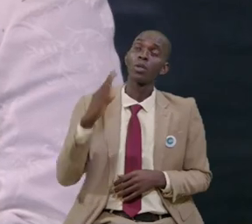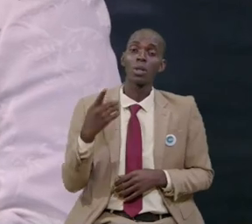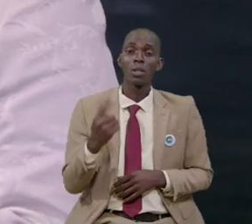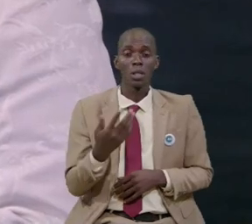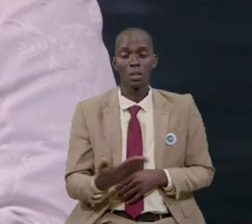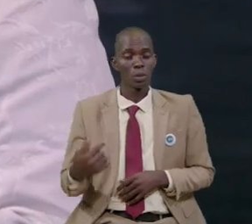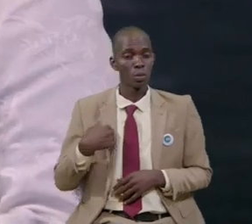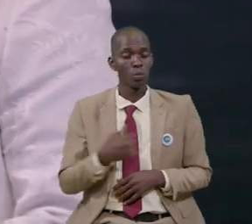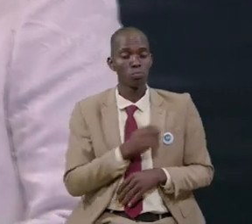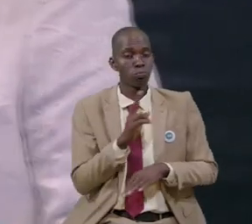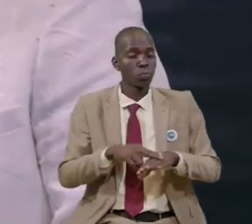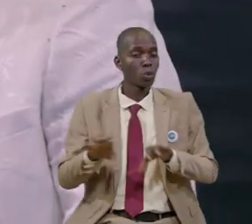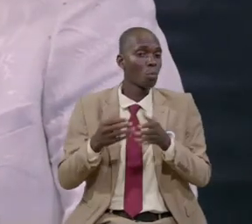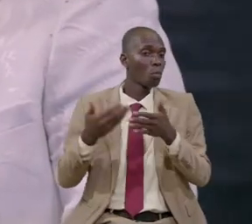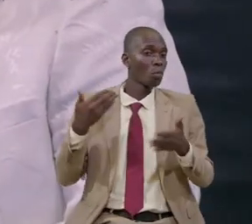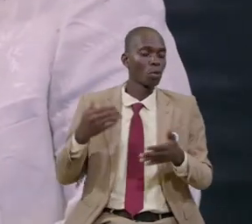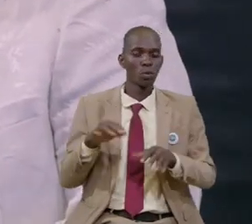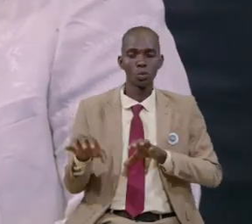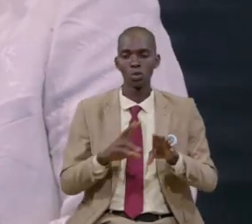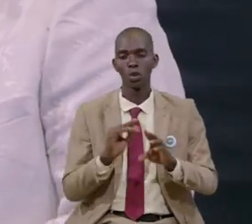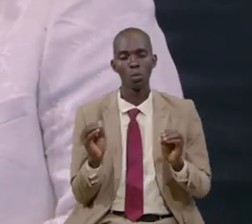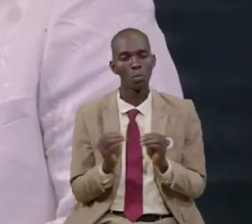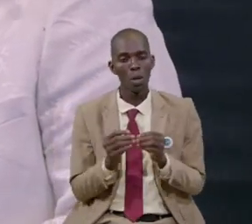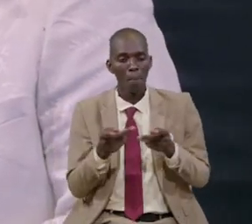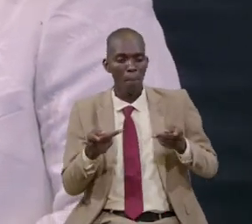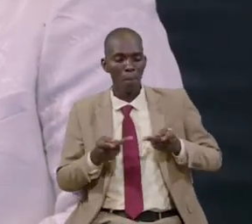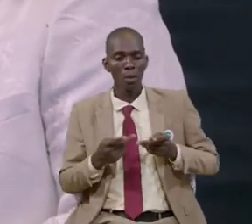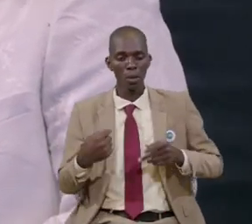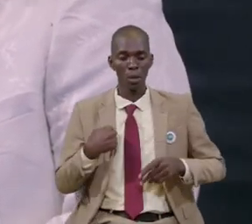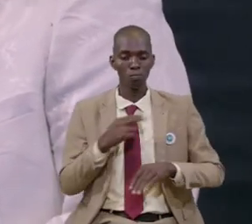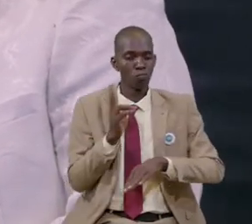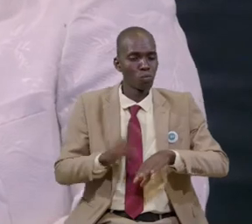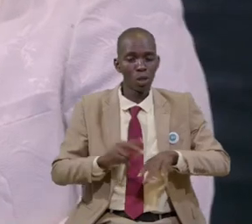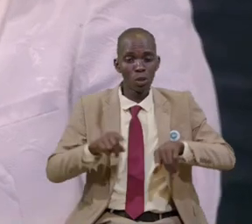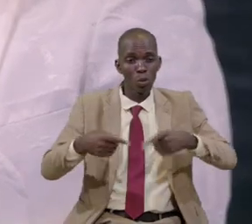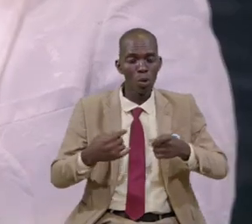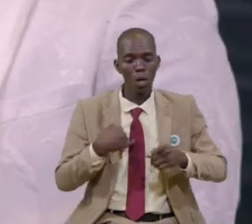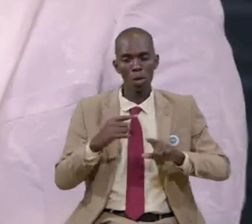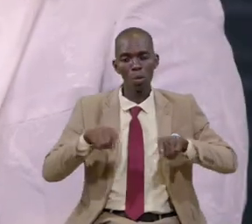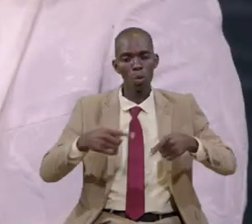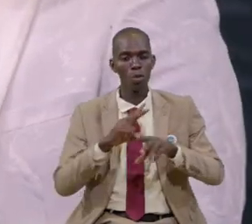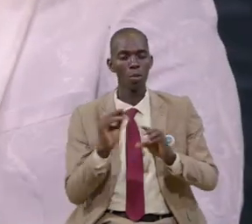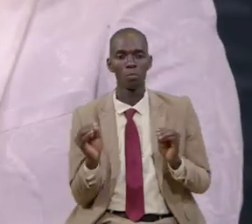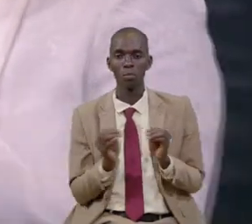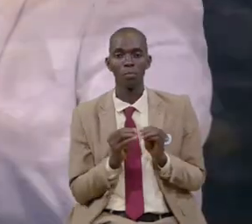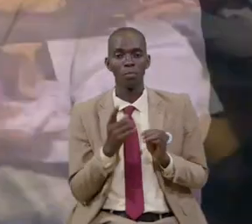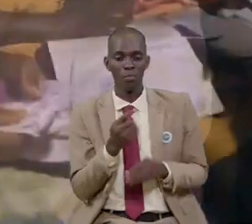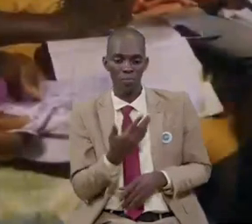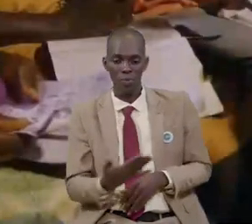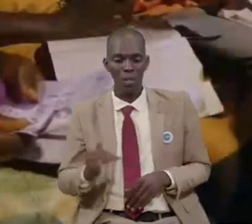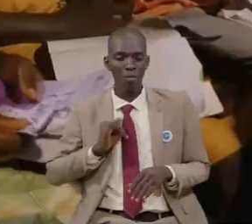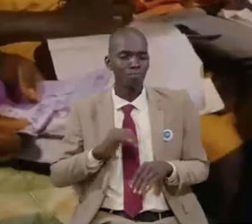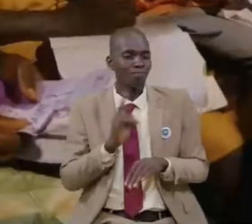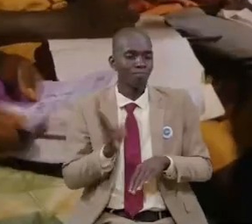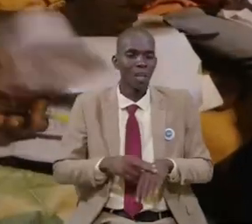plus. Les lieux que j'allais, je n'y vais plus. Les choses que je buvais,